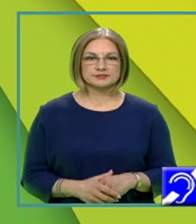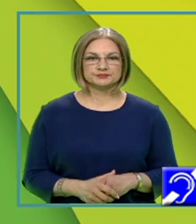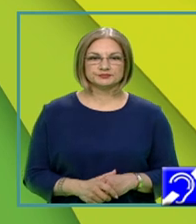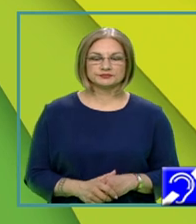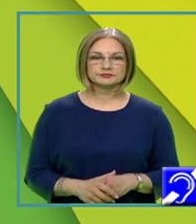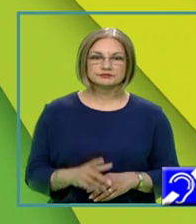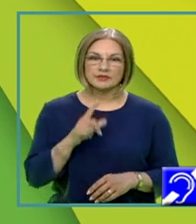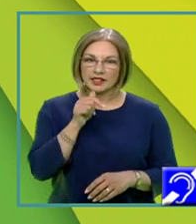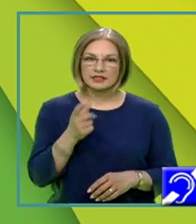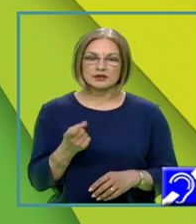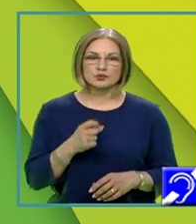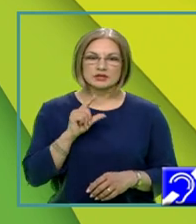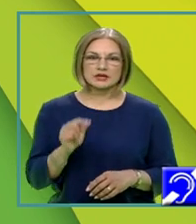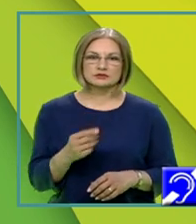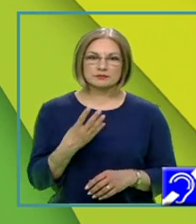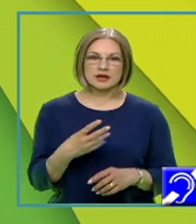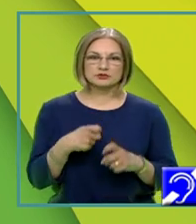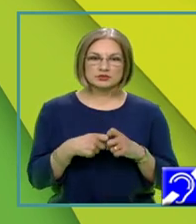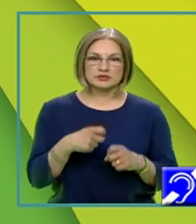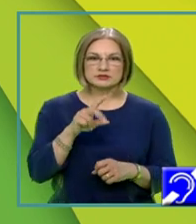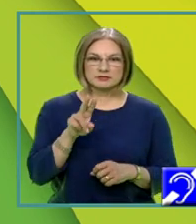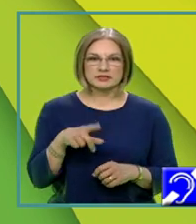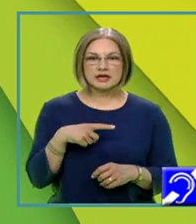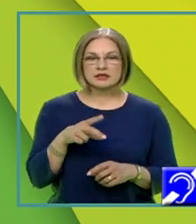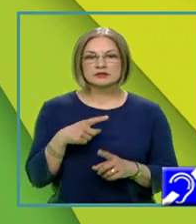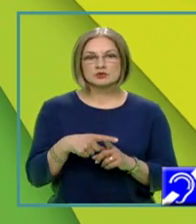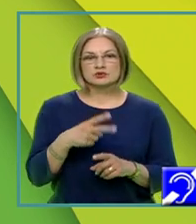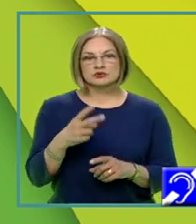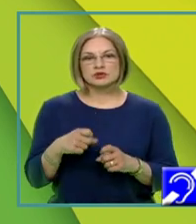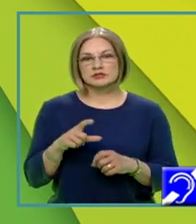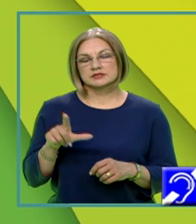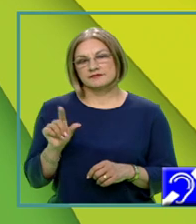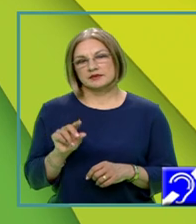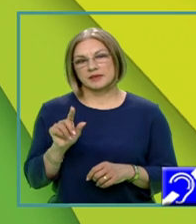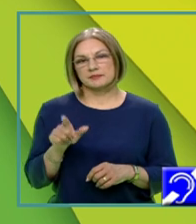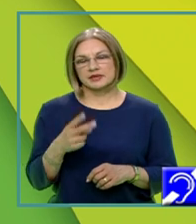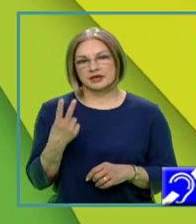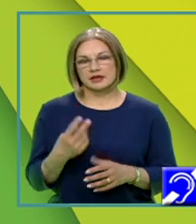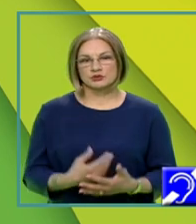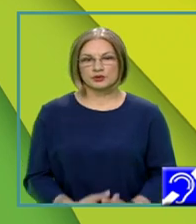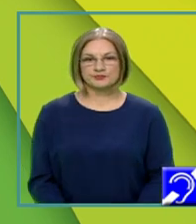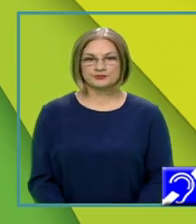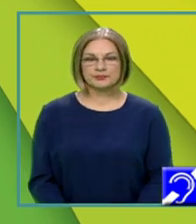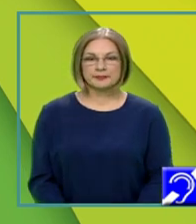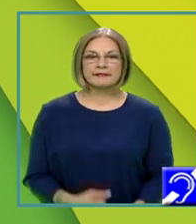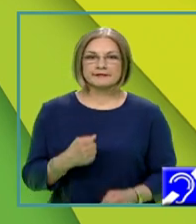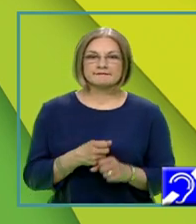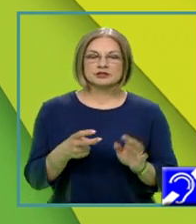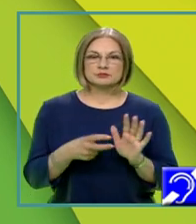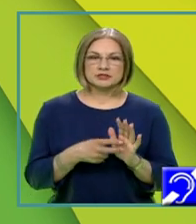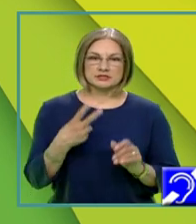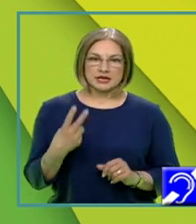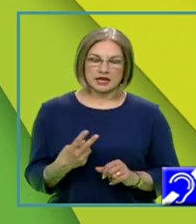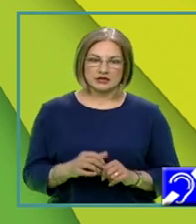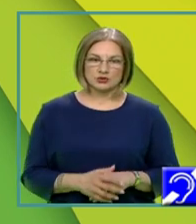de unde rezultă că 4 x pătrat plus 2 stă să fie mai mica 2 conform cerinței de sunt nostru împărțim la doi